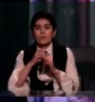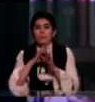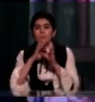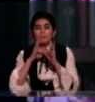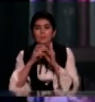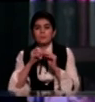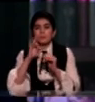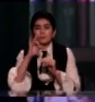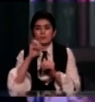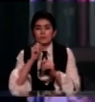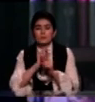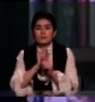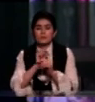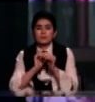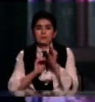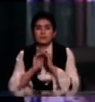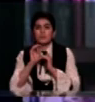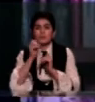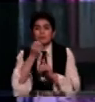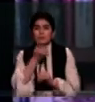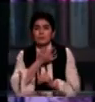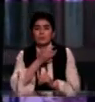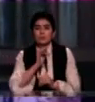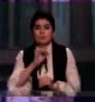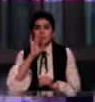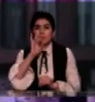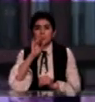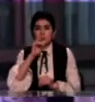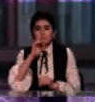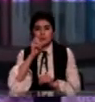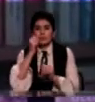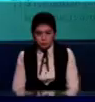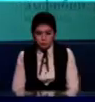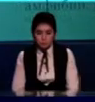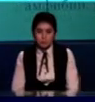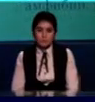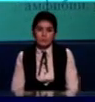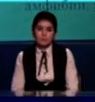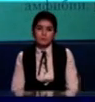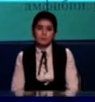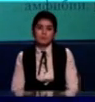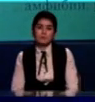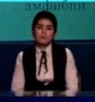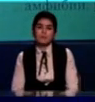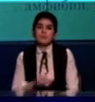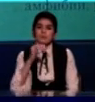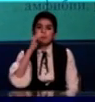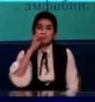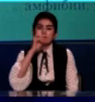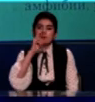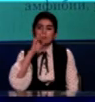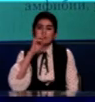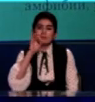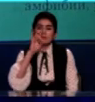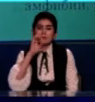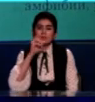Условные рефлексы – это приобретенные и строго индивидуально каждому организму. Филогенез нервной